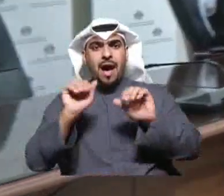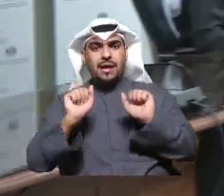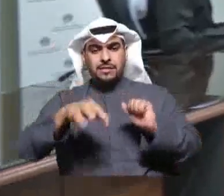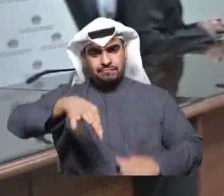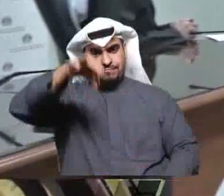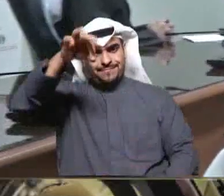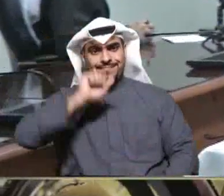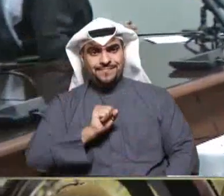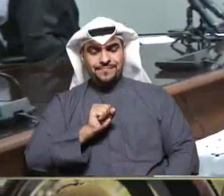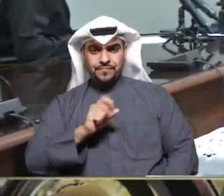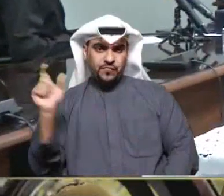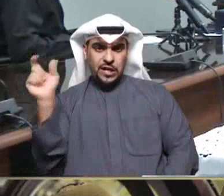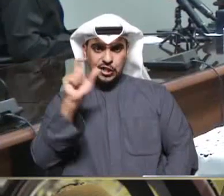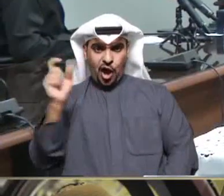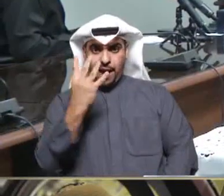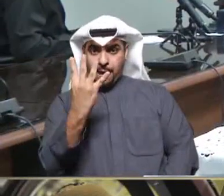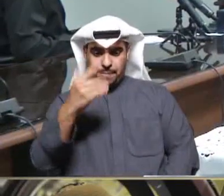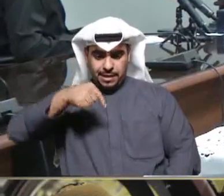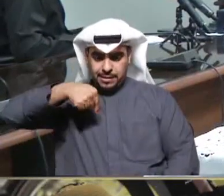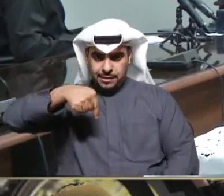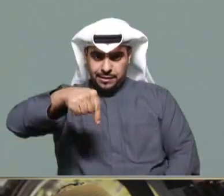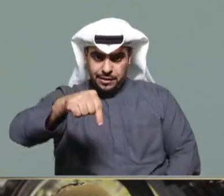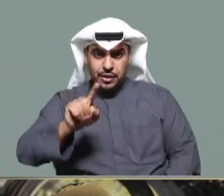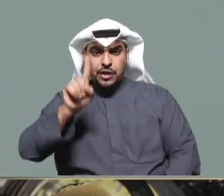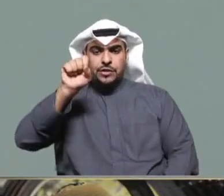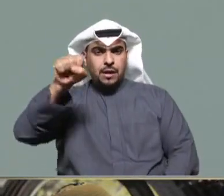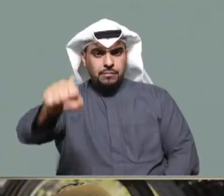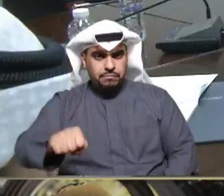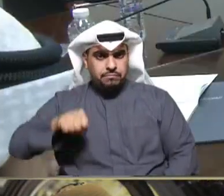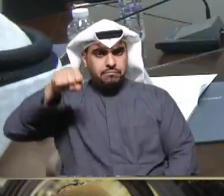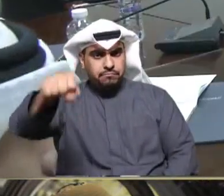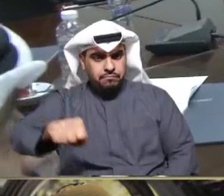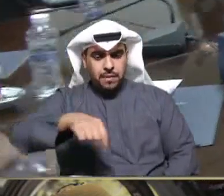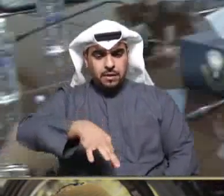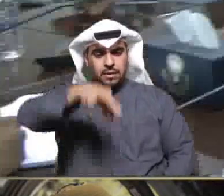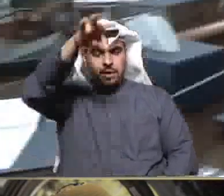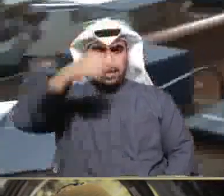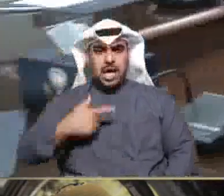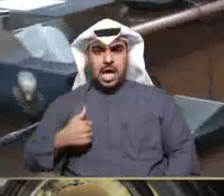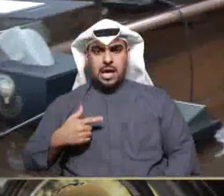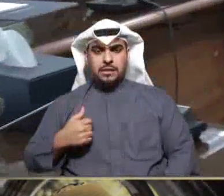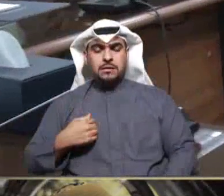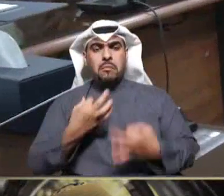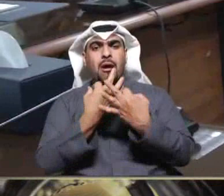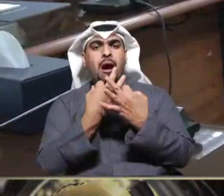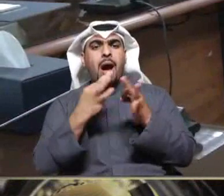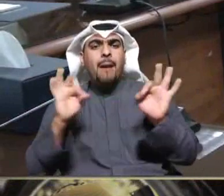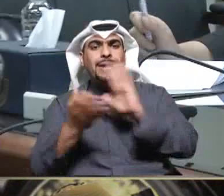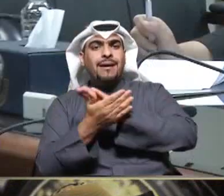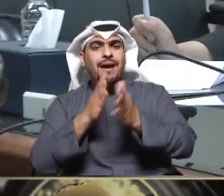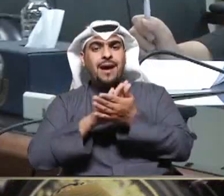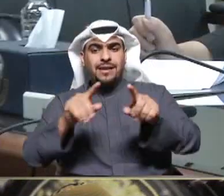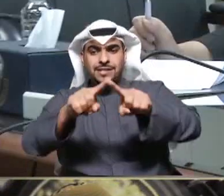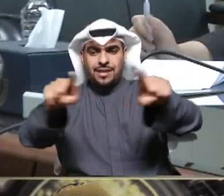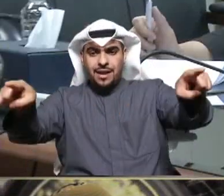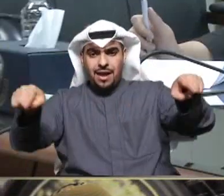في نهاية شهر إبريل من العام الجاري ستجرى آخر قرعة لقسائم مشروع جنوب مدينة صباح الأحمد،